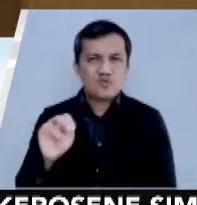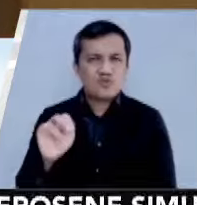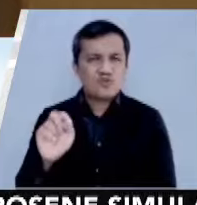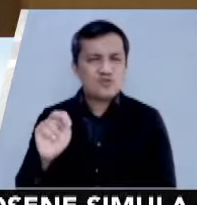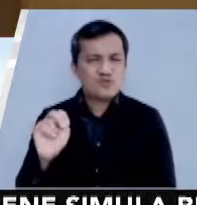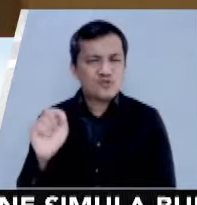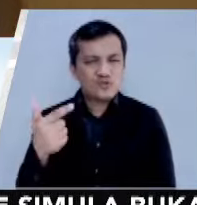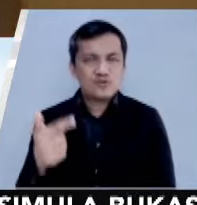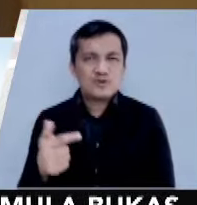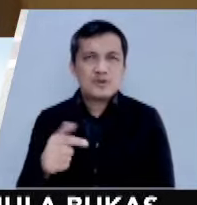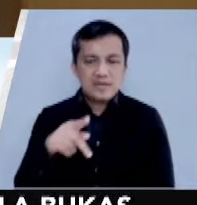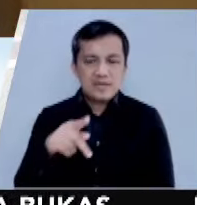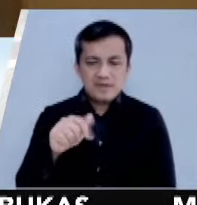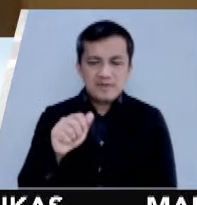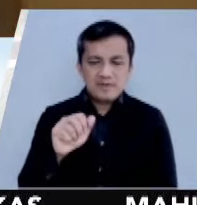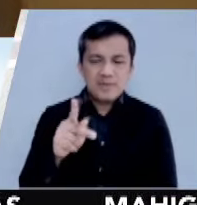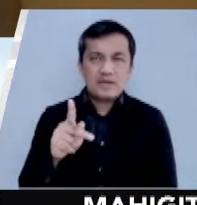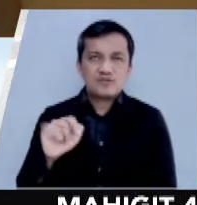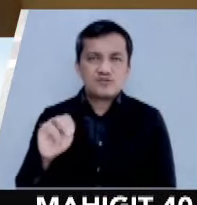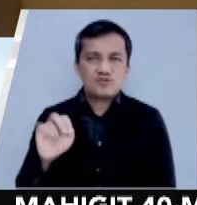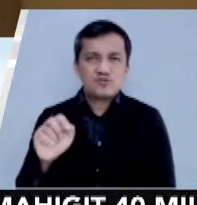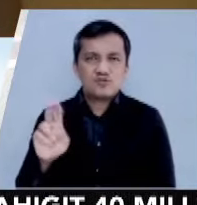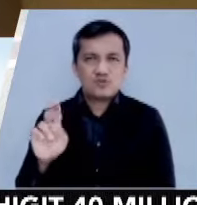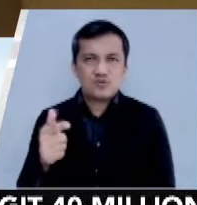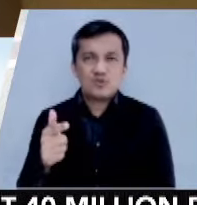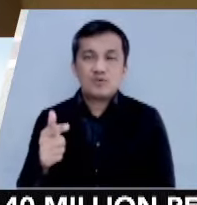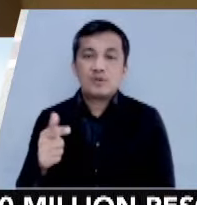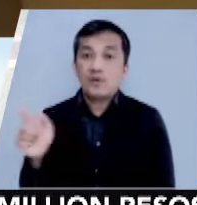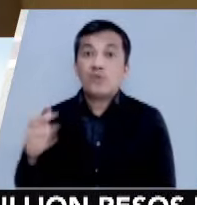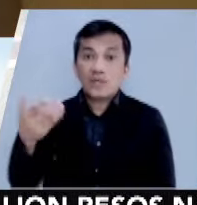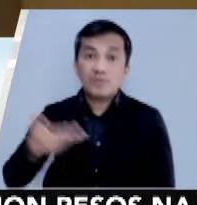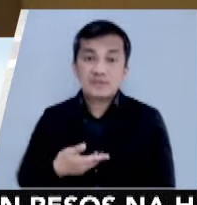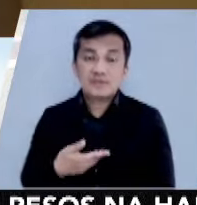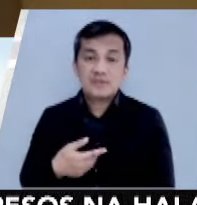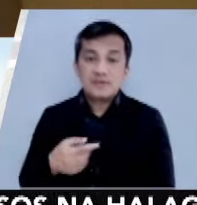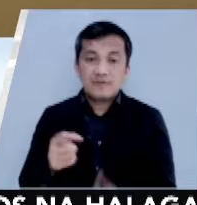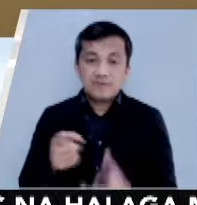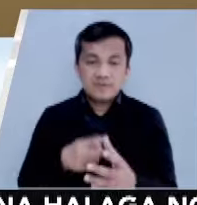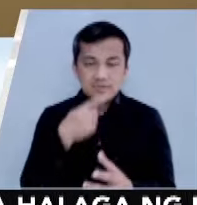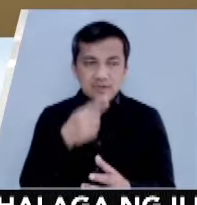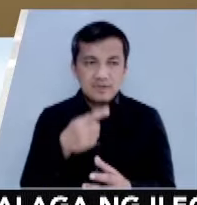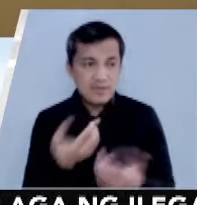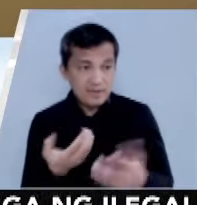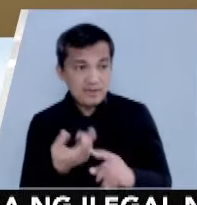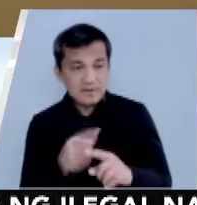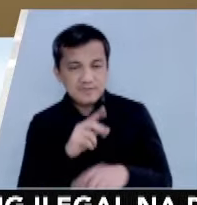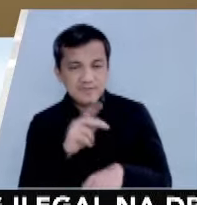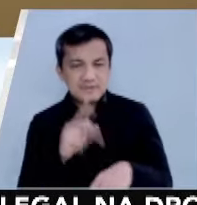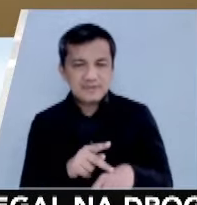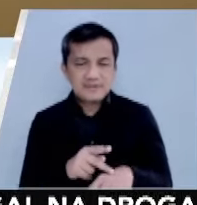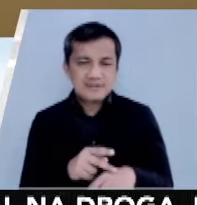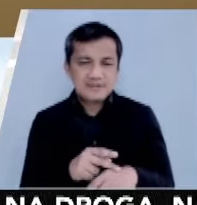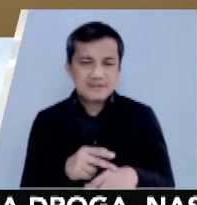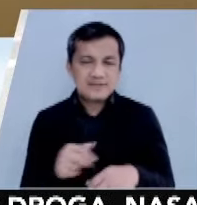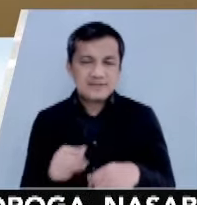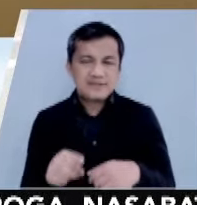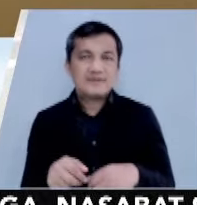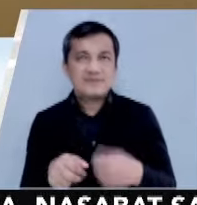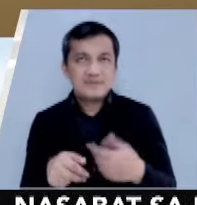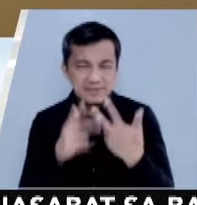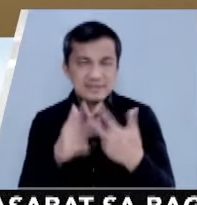naman, very welcoming. Ang unang sinabi sa akin, I just came from the Philippines, invite me again. Video call ako kay Mel. Sabi ko, ito